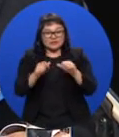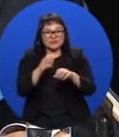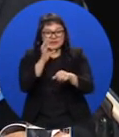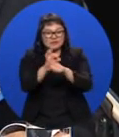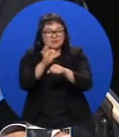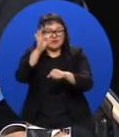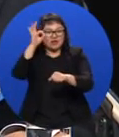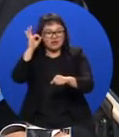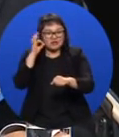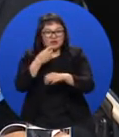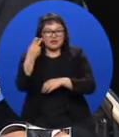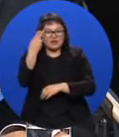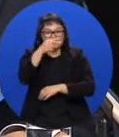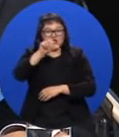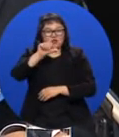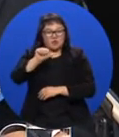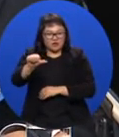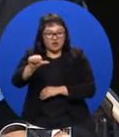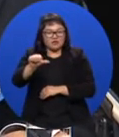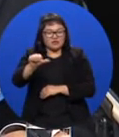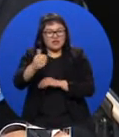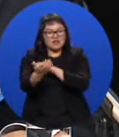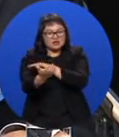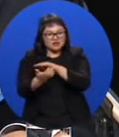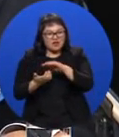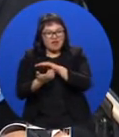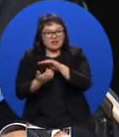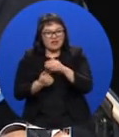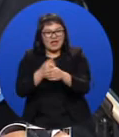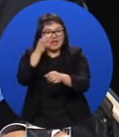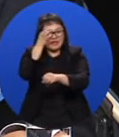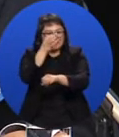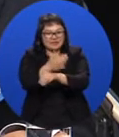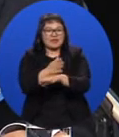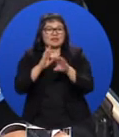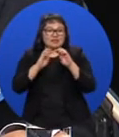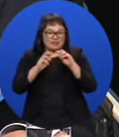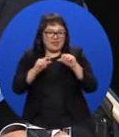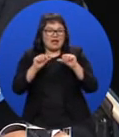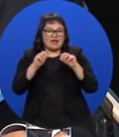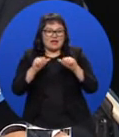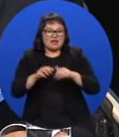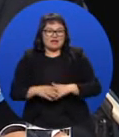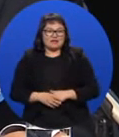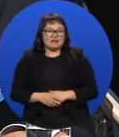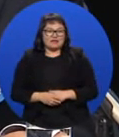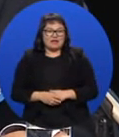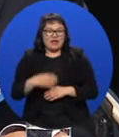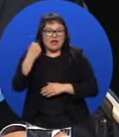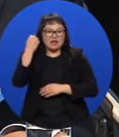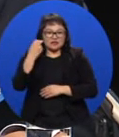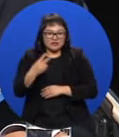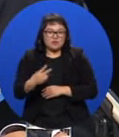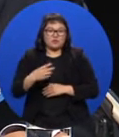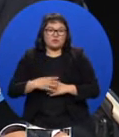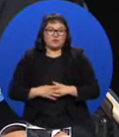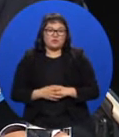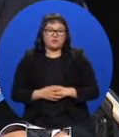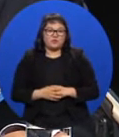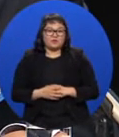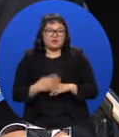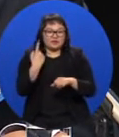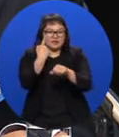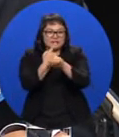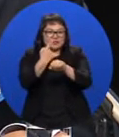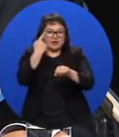전, 2005년 전에 예. 매입을 한 토지입니다. 예. 예? 그리고